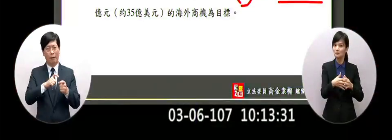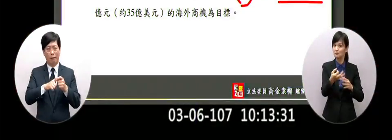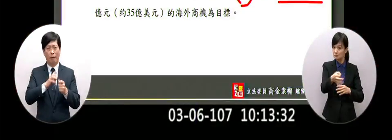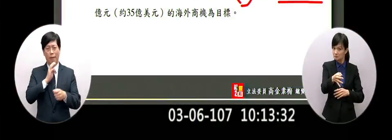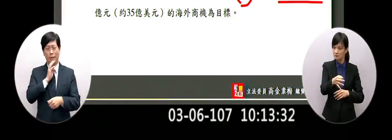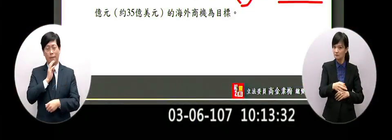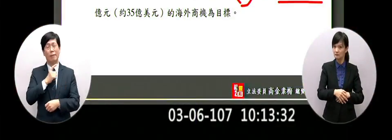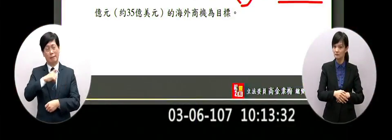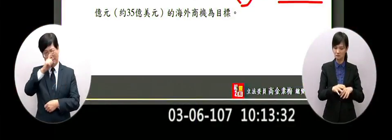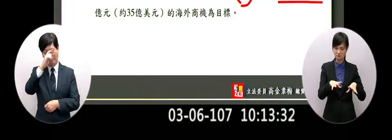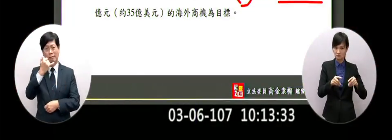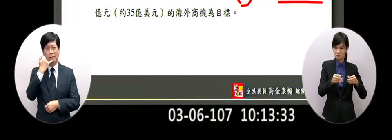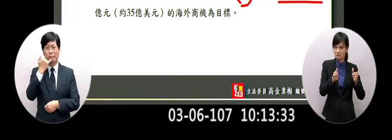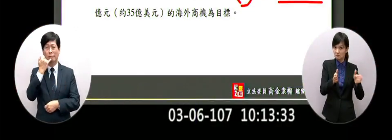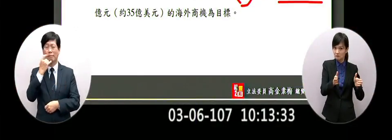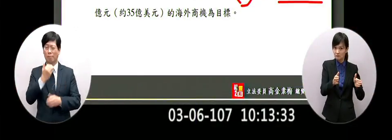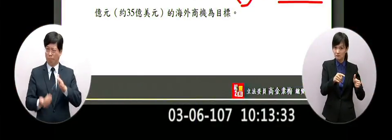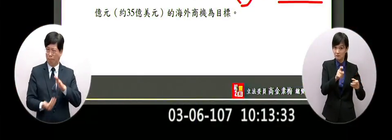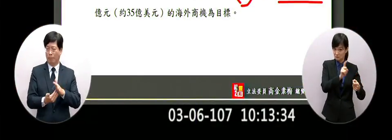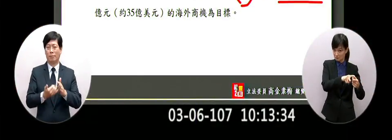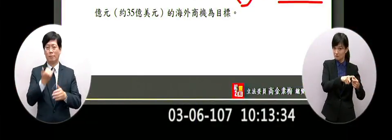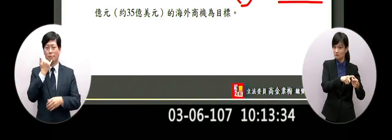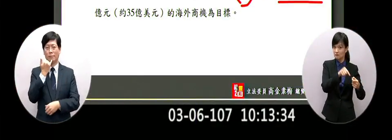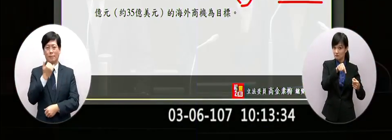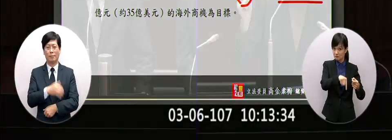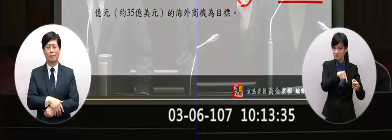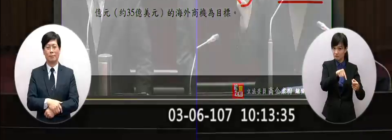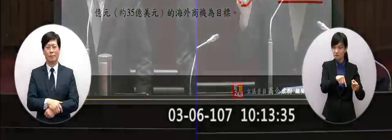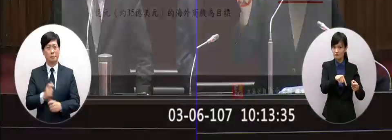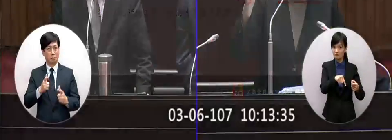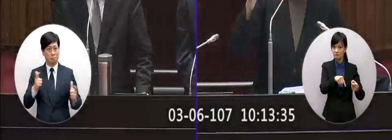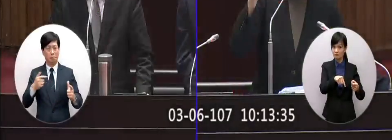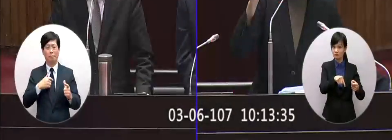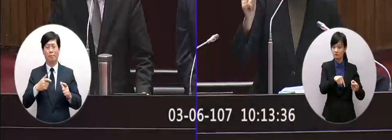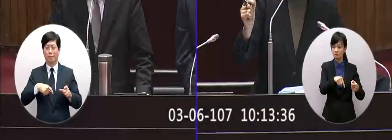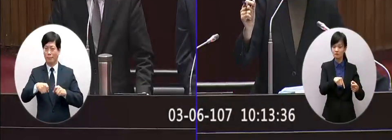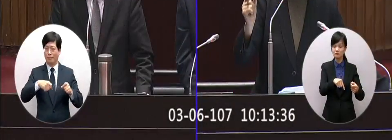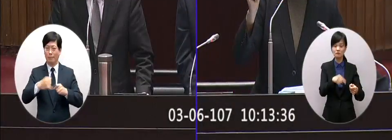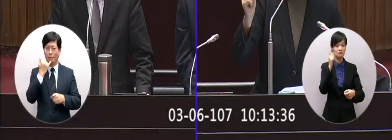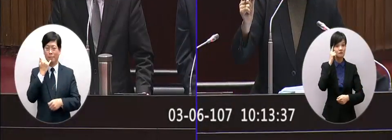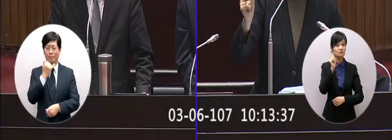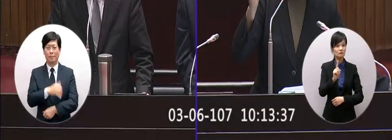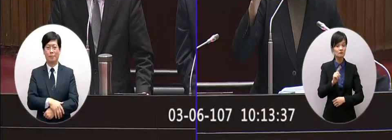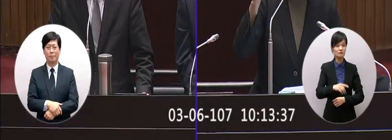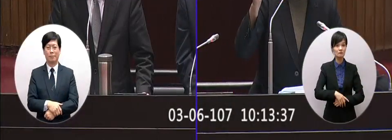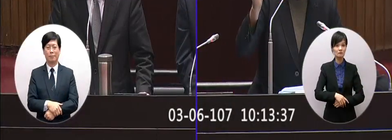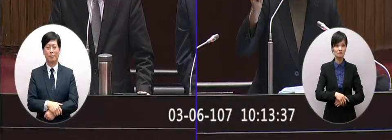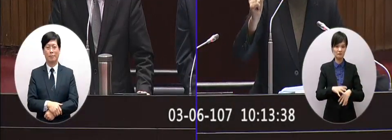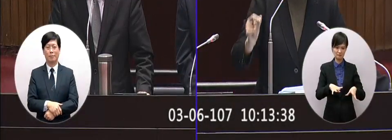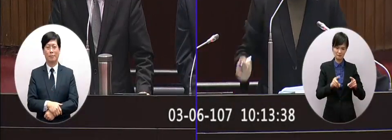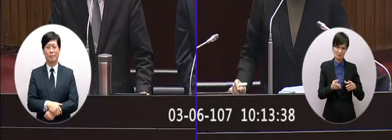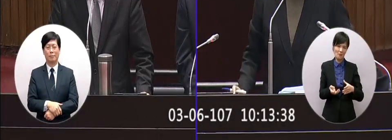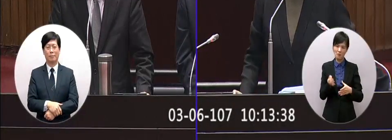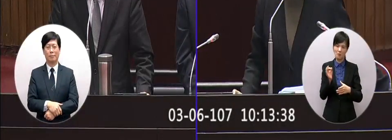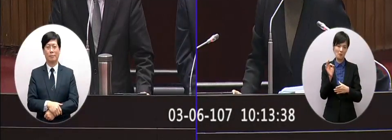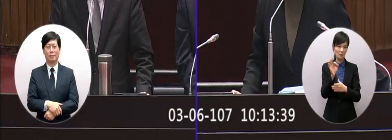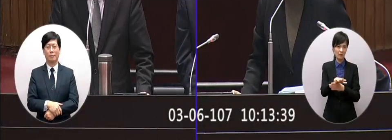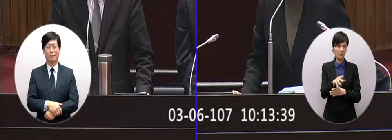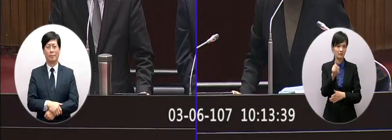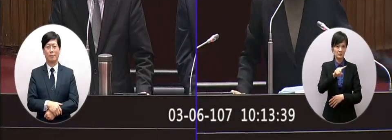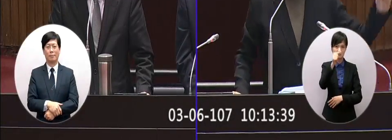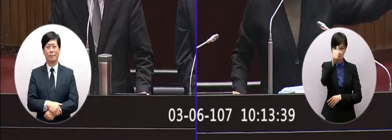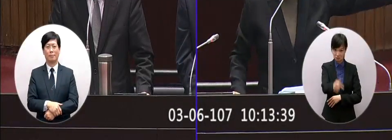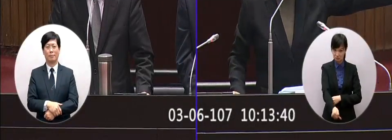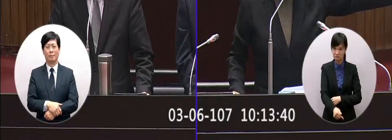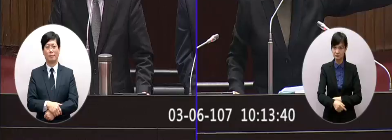说初期 希望能够做到这样的， 也就是说初期 规模的工程建设， 也就是说初期就要1000亿，意味